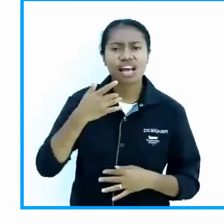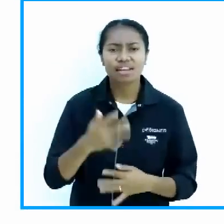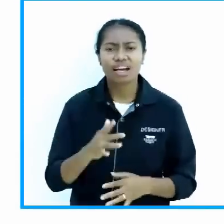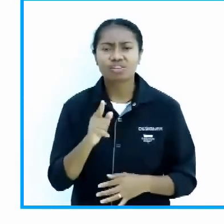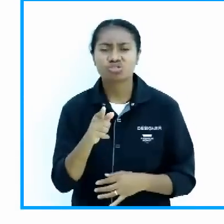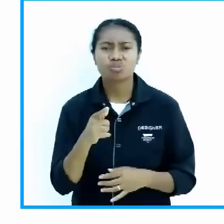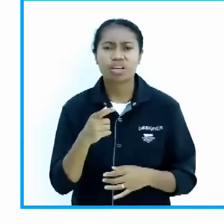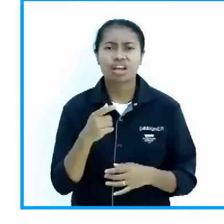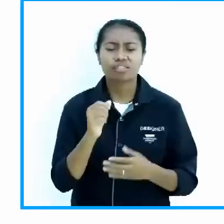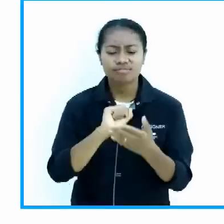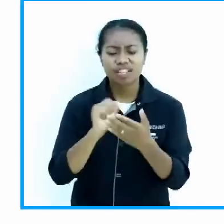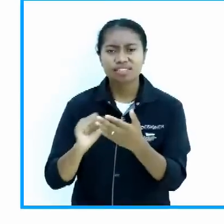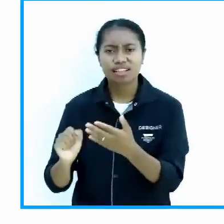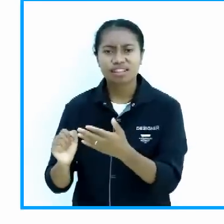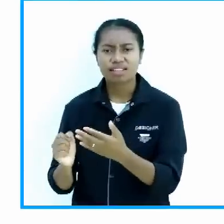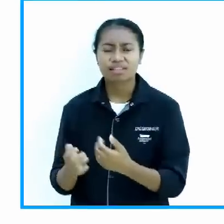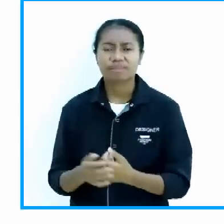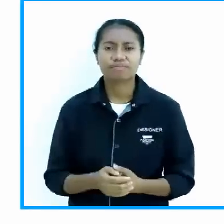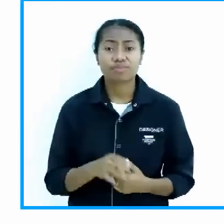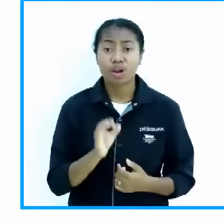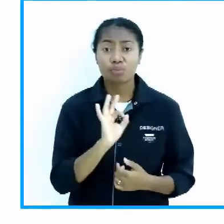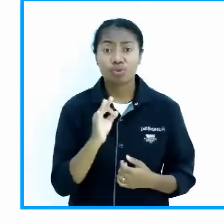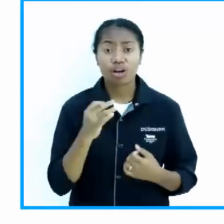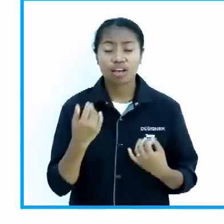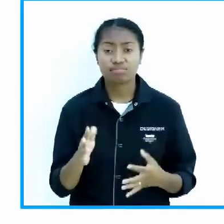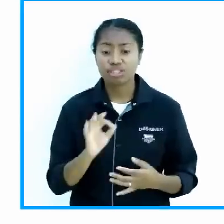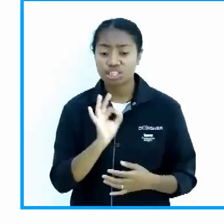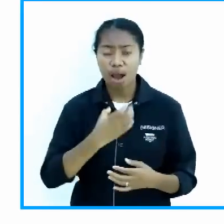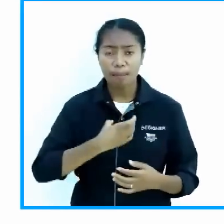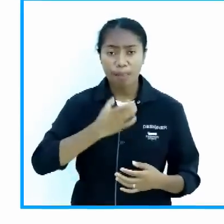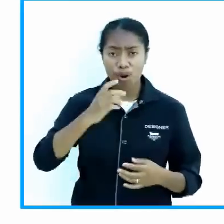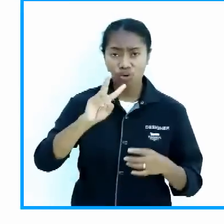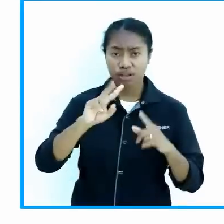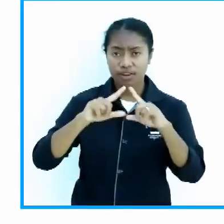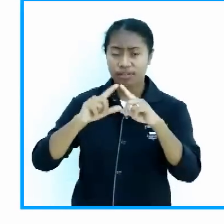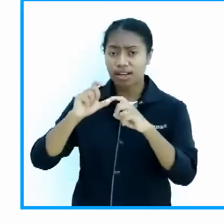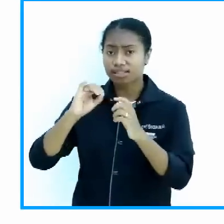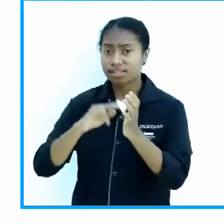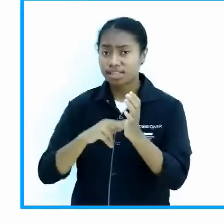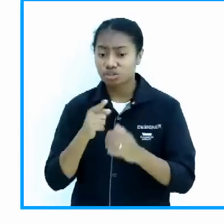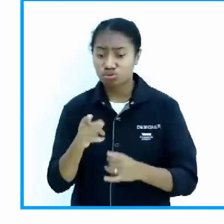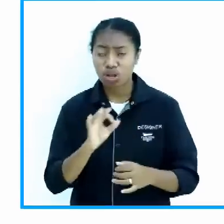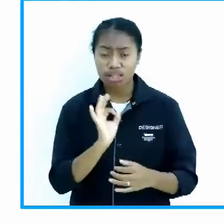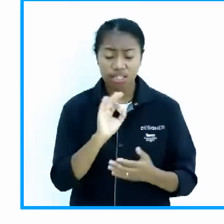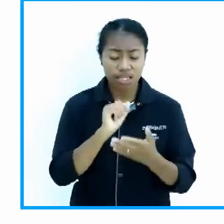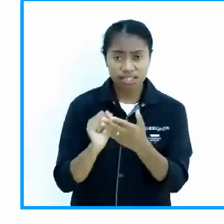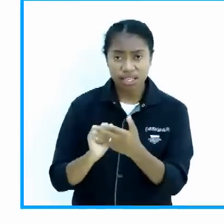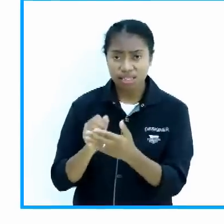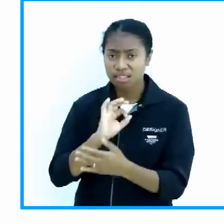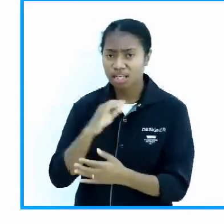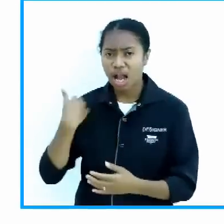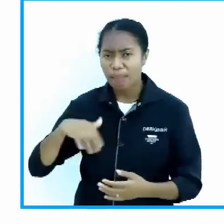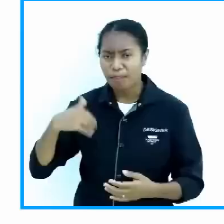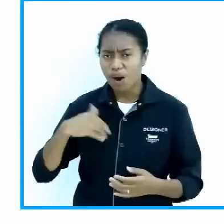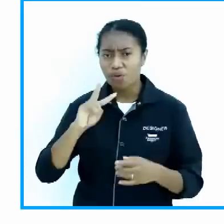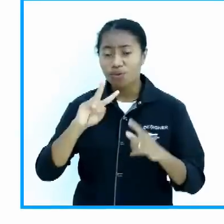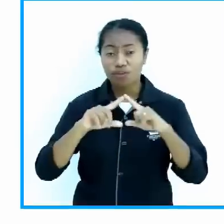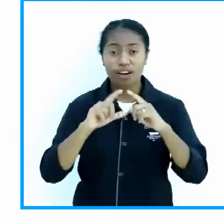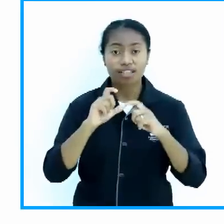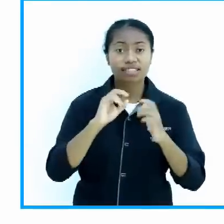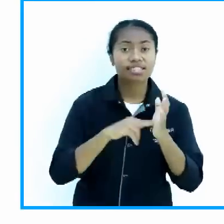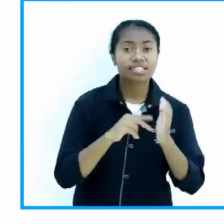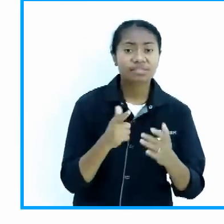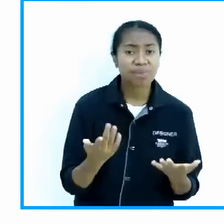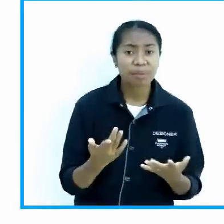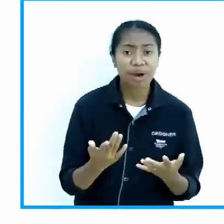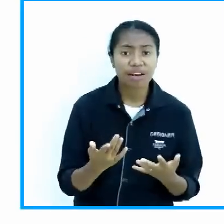vaksinnya itu tercapai. Bukan justru tidak mau divaksin. Sudah cakupan tidak tercapai, efektivitas rendah, itu kamu menggagalkan. Kalau